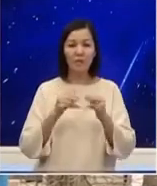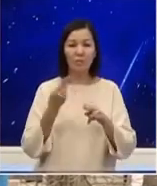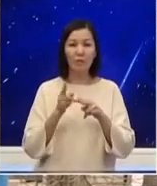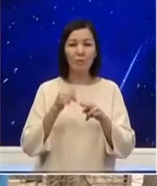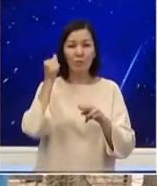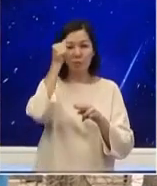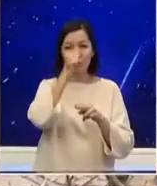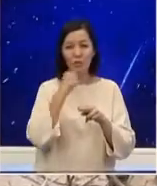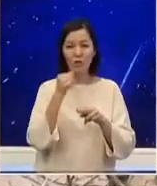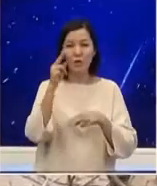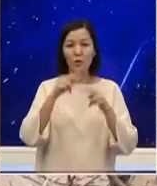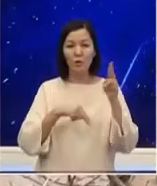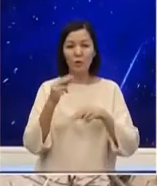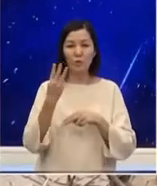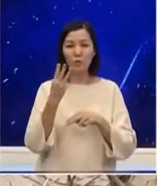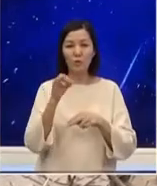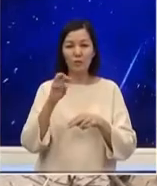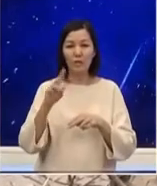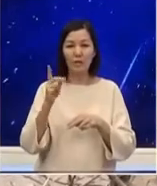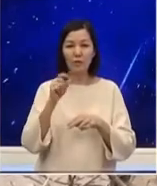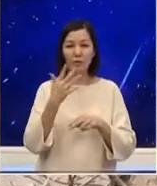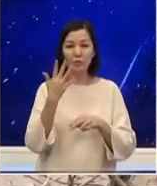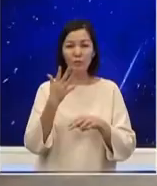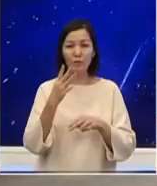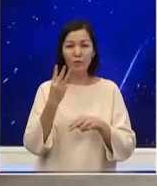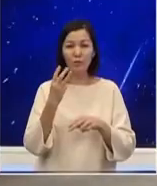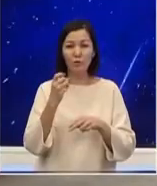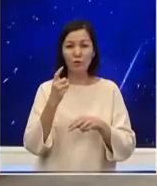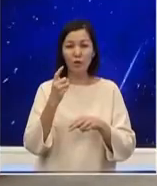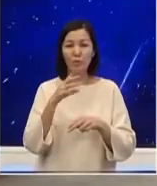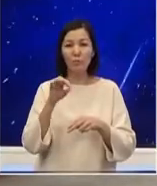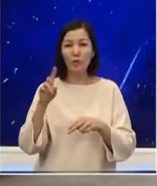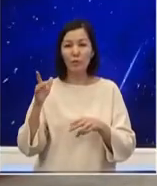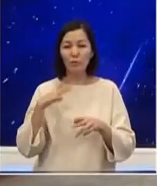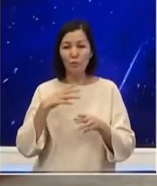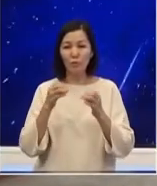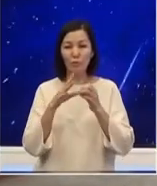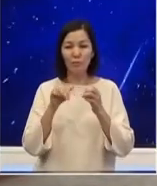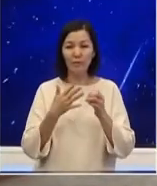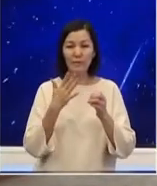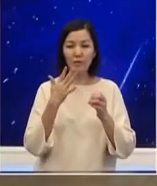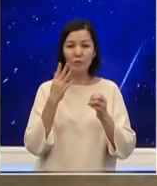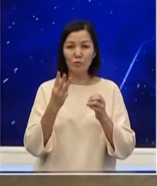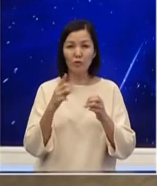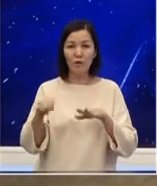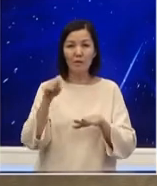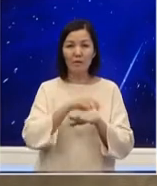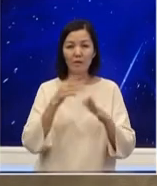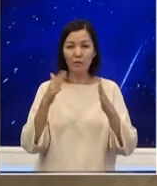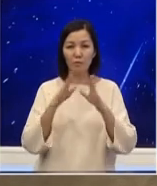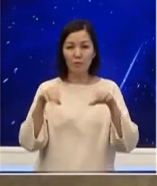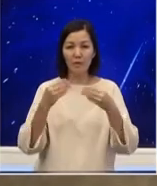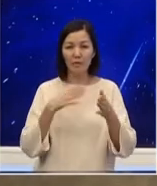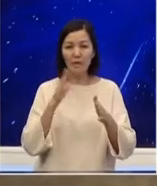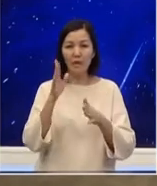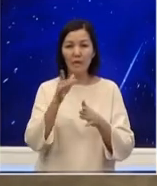Қаратал ауданындағы құрылыс жұмысына 3 миллиард 105-те 3 миллион теңге бөлінген. Биыл 15-те 3 мың шаршы метр тұрғыны іске қосылыпты.